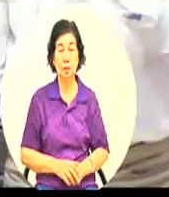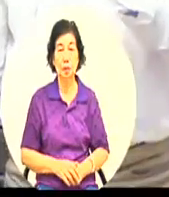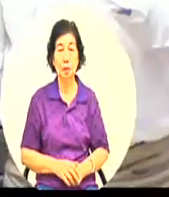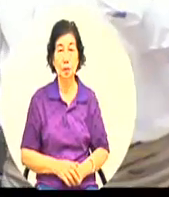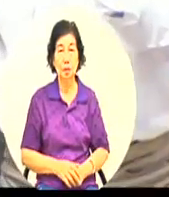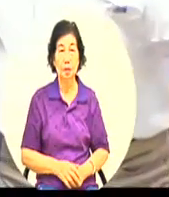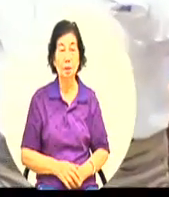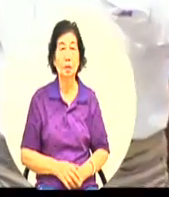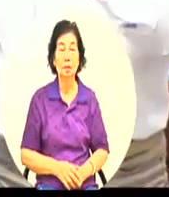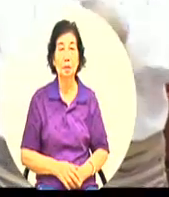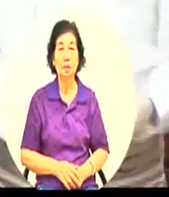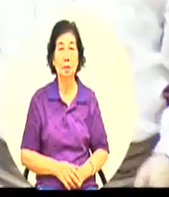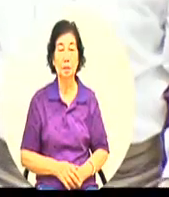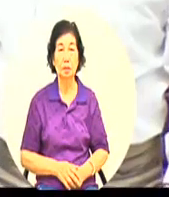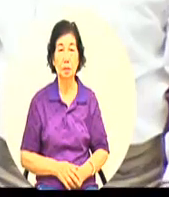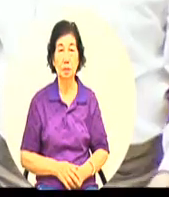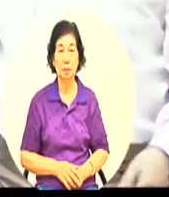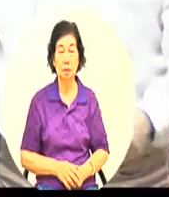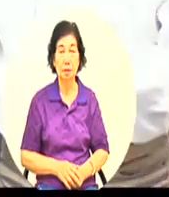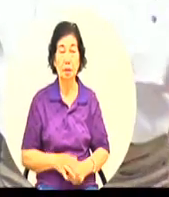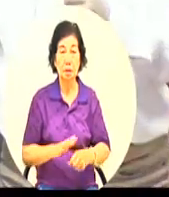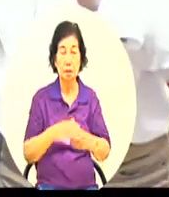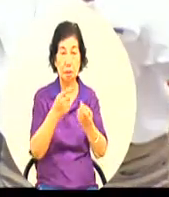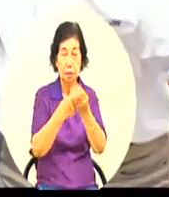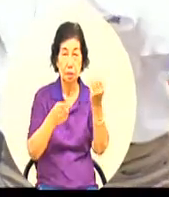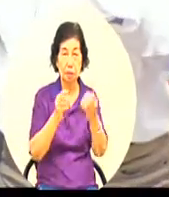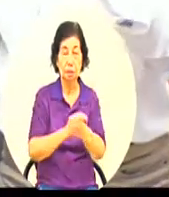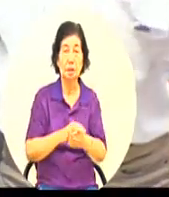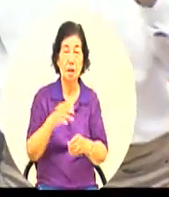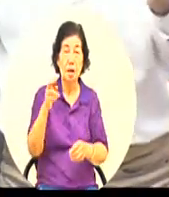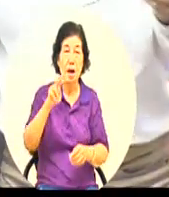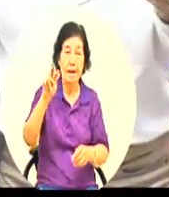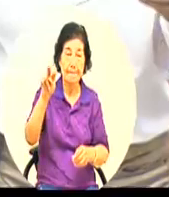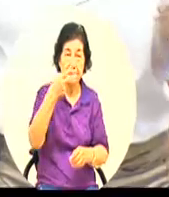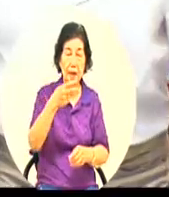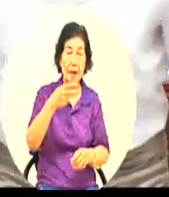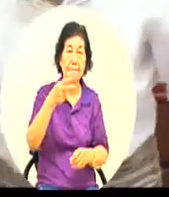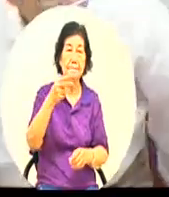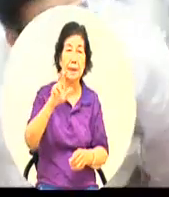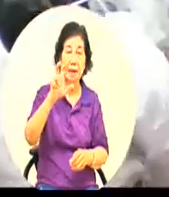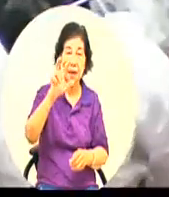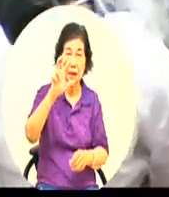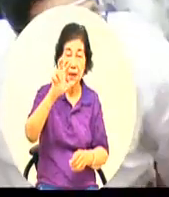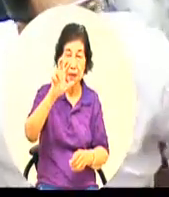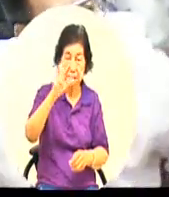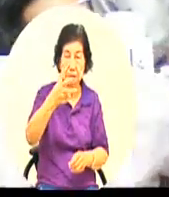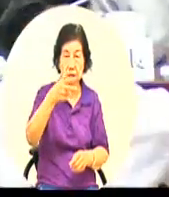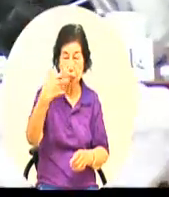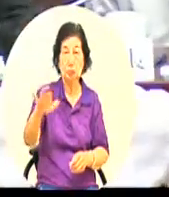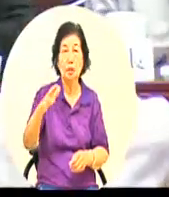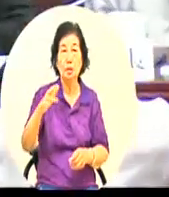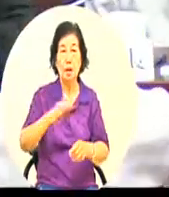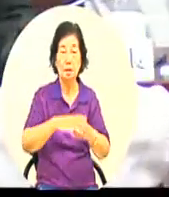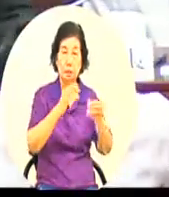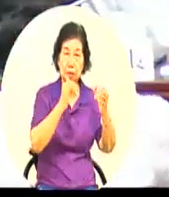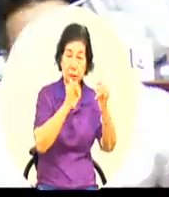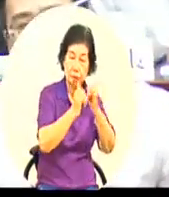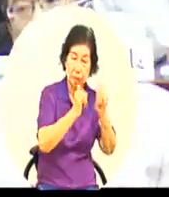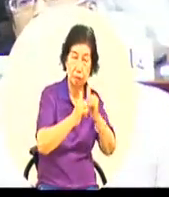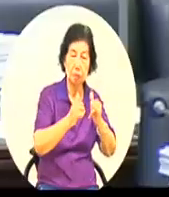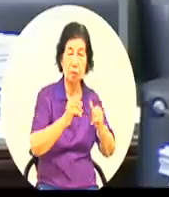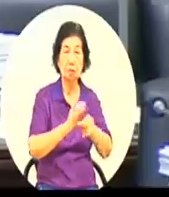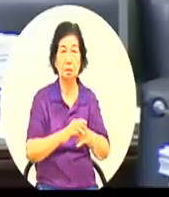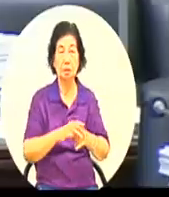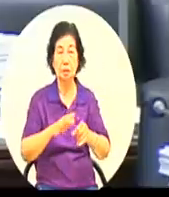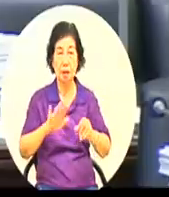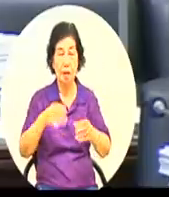谢那个议员。咱拢总278,800几。 278,800万，准好278,800万。一日哪会当